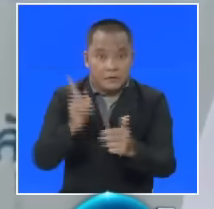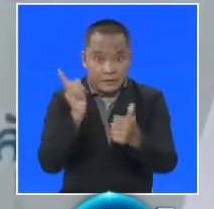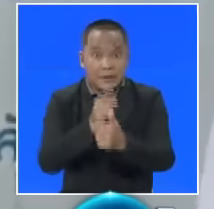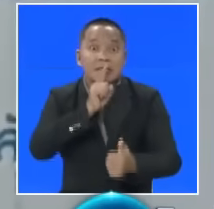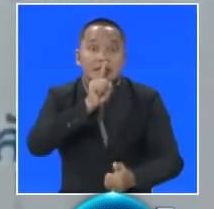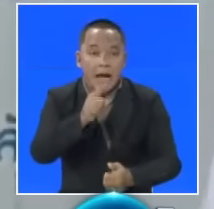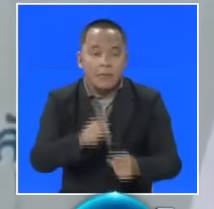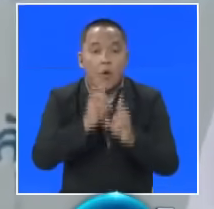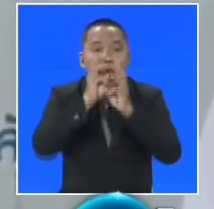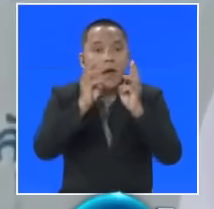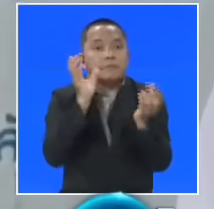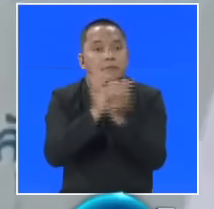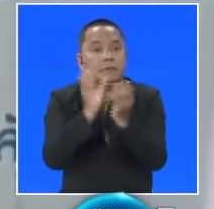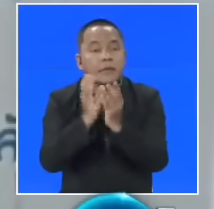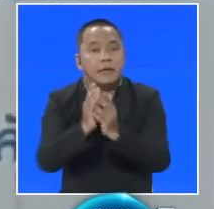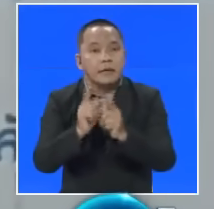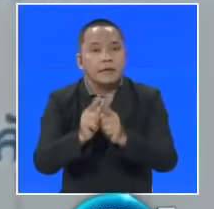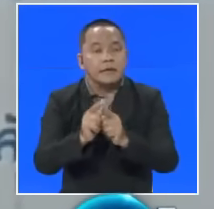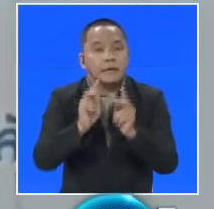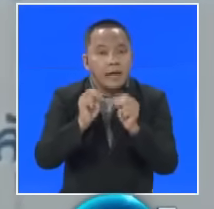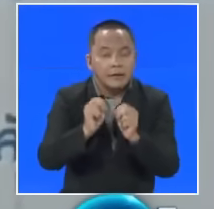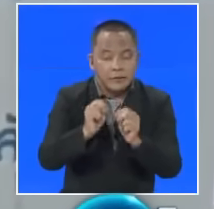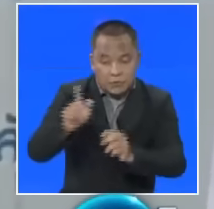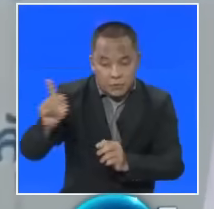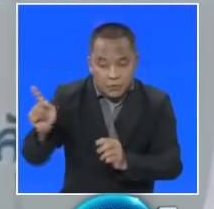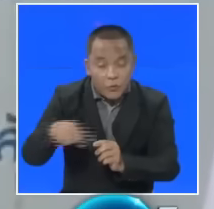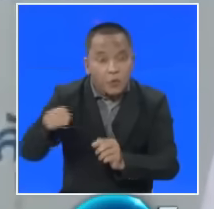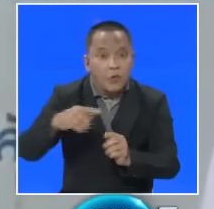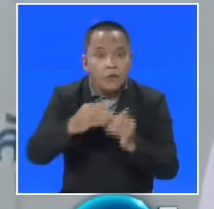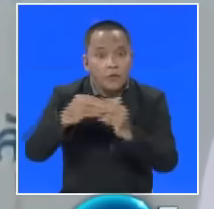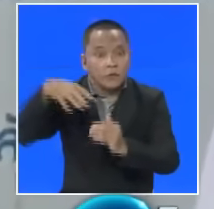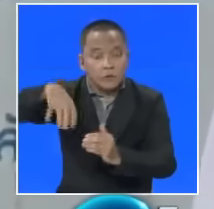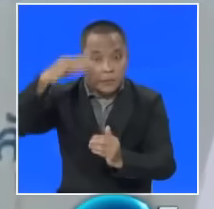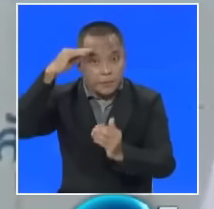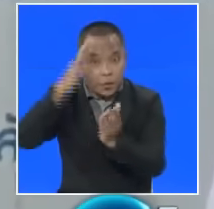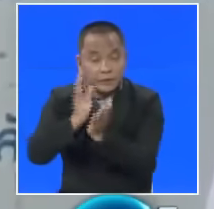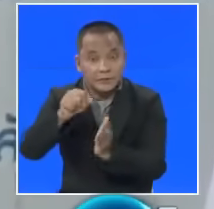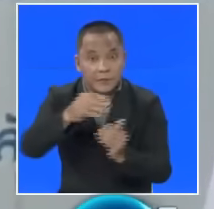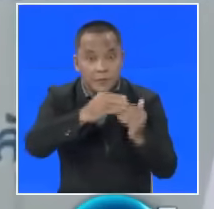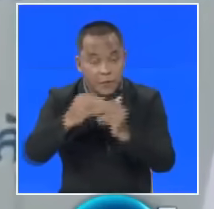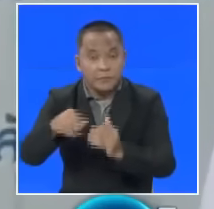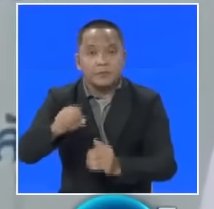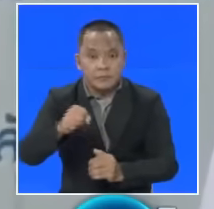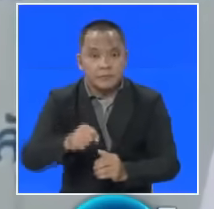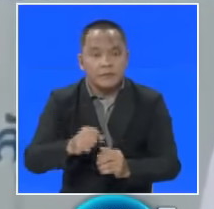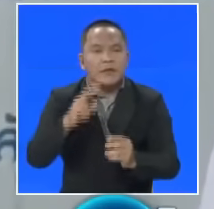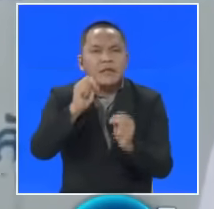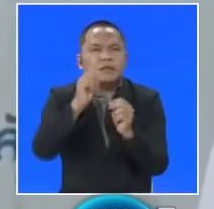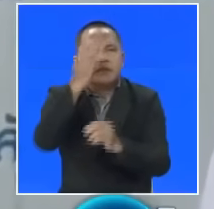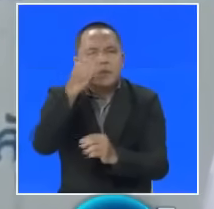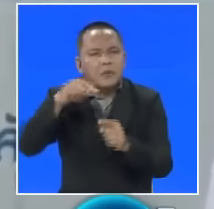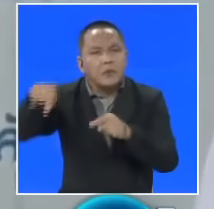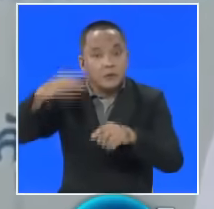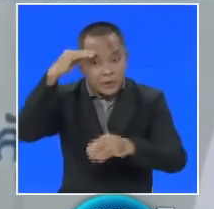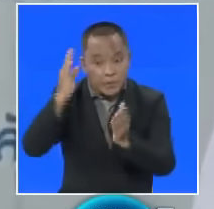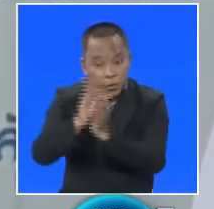ามคือไอ้เว็บนี้พยายามจะนัดผู้เสียหายไปที่สน.บางยี่ขันใช่ไหม ครับ นัดไปทำไมบางยี่ขันหรือว่